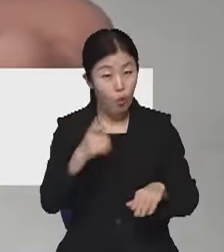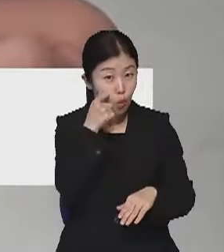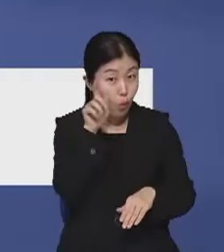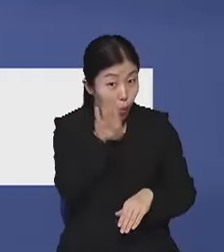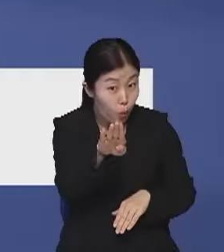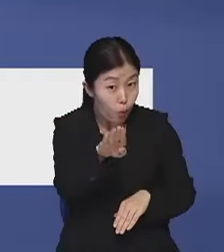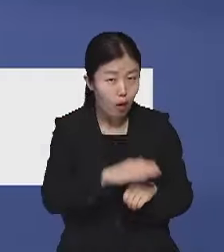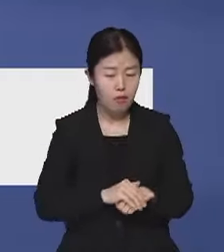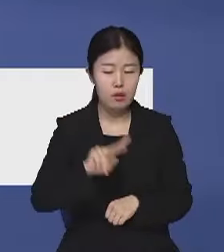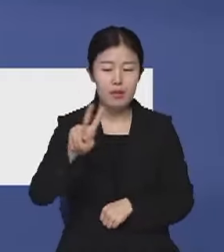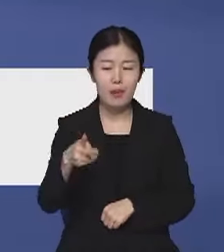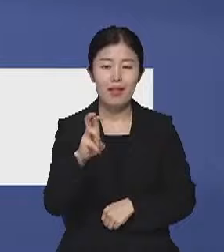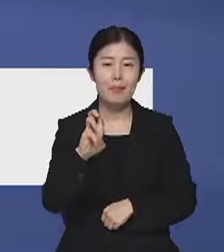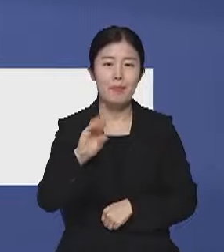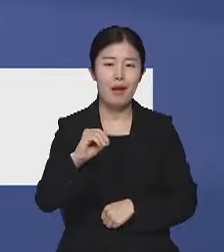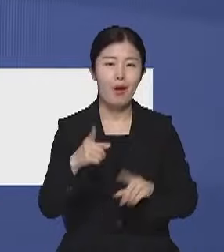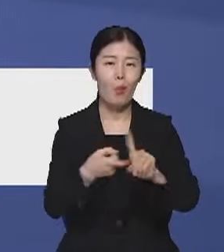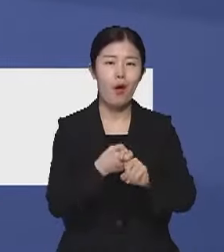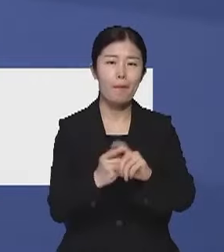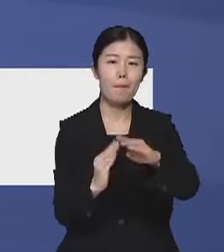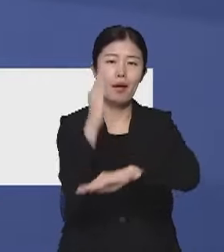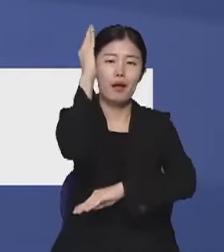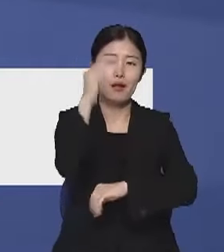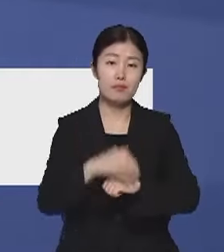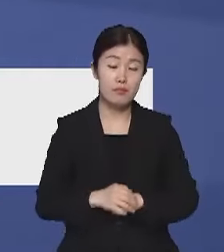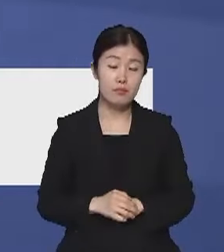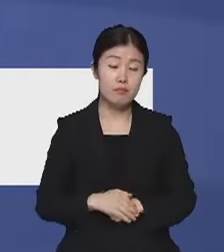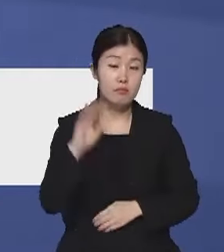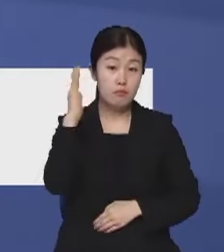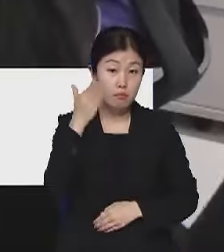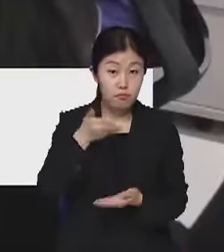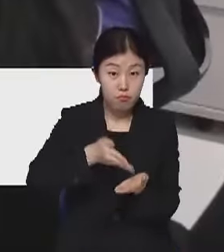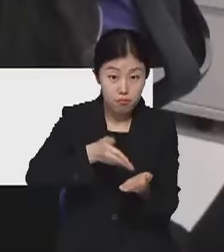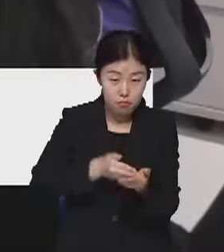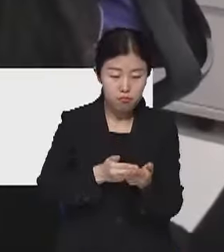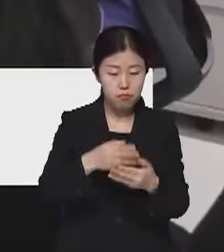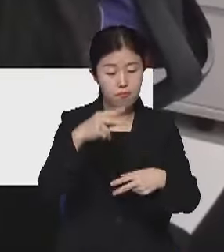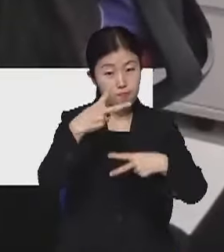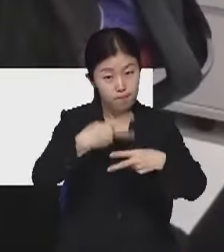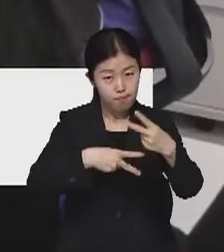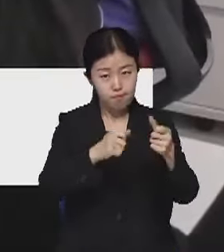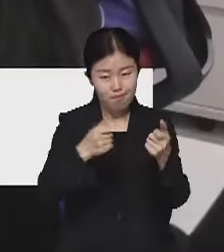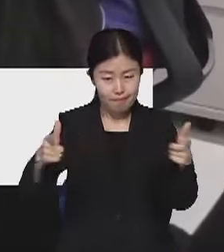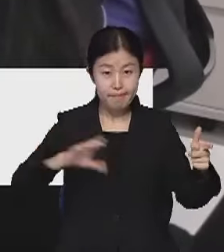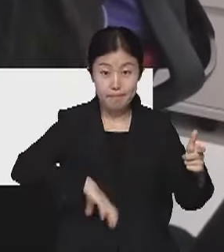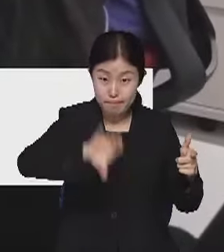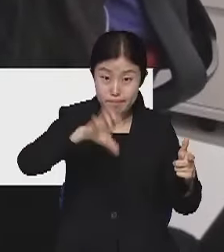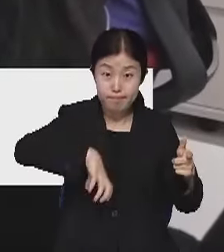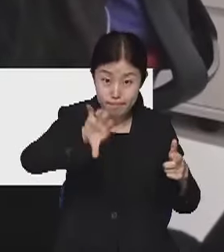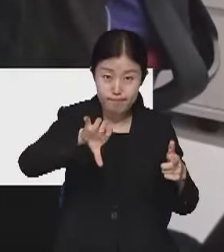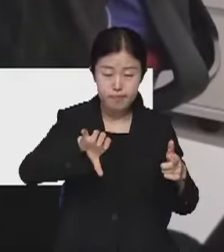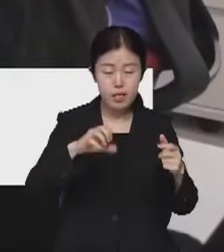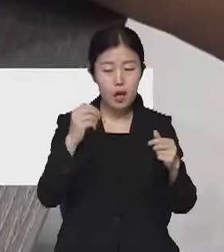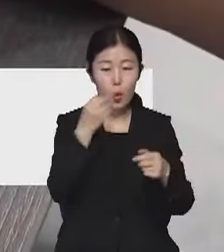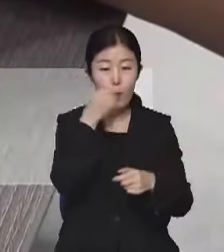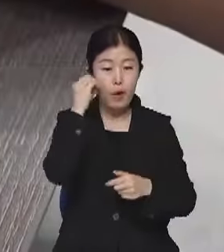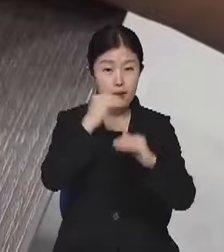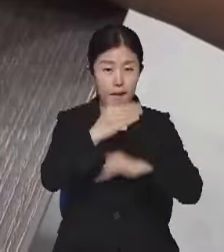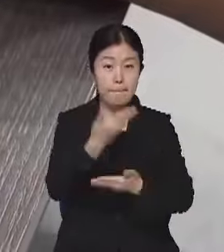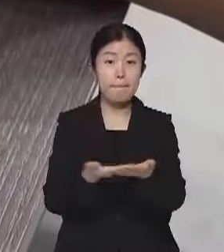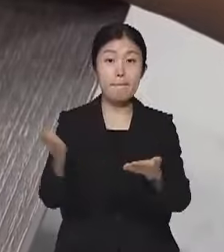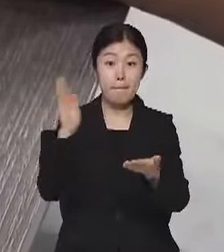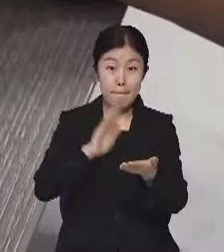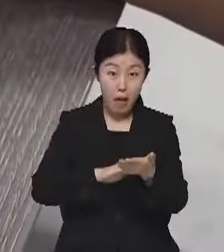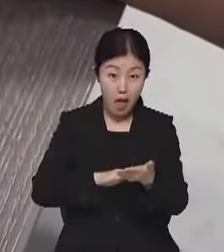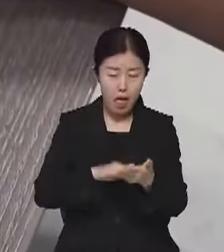230만 명을 넘어섰습니다 최근 뉴스와 동영상 콘텐츠를 강화하고 포맷을 개편한 kbc 뉴스